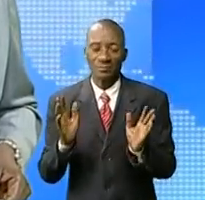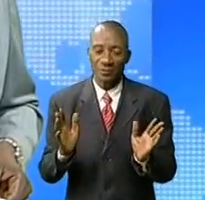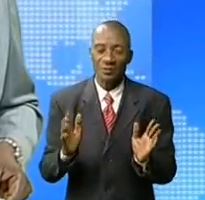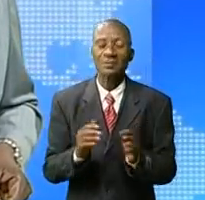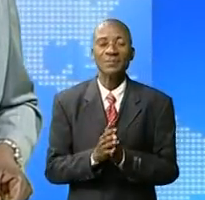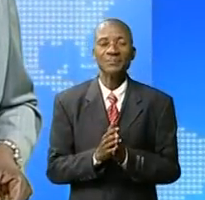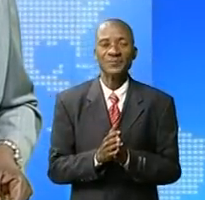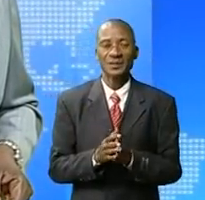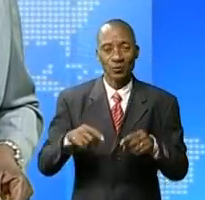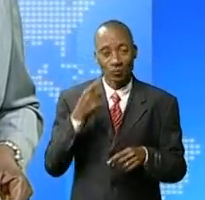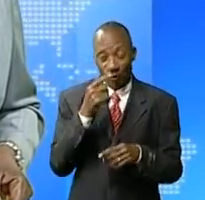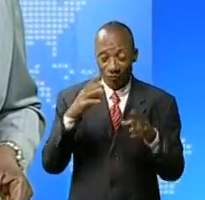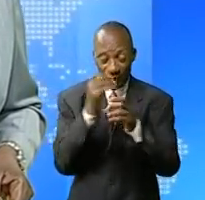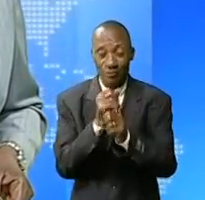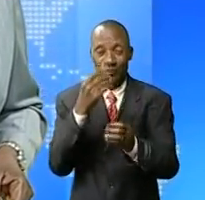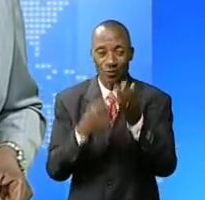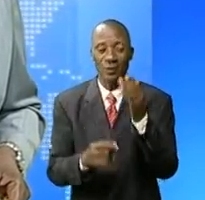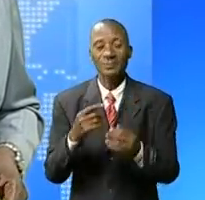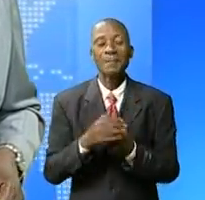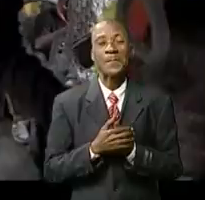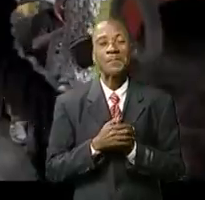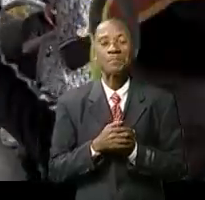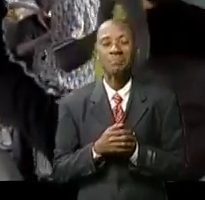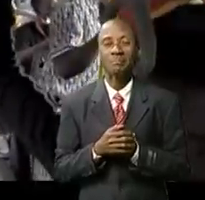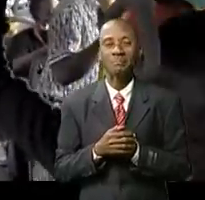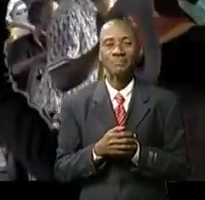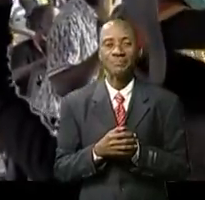contre la drogue. Edith Chala pour le reportage.